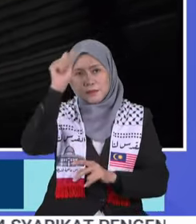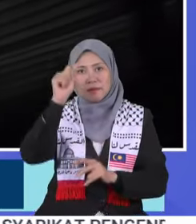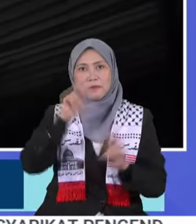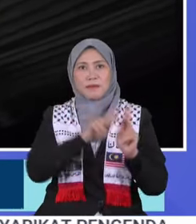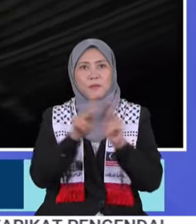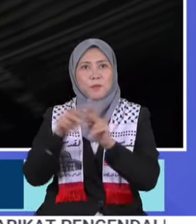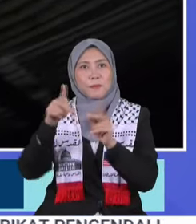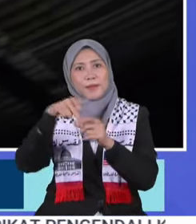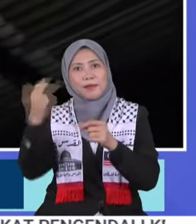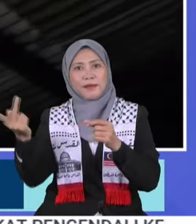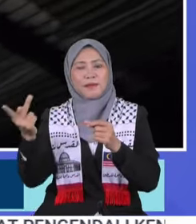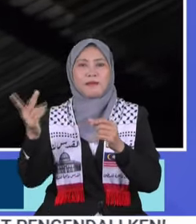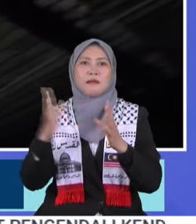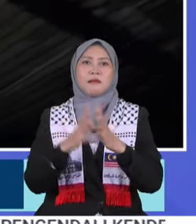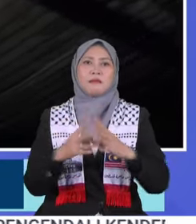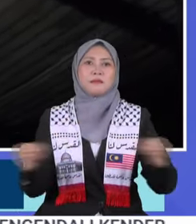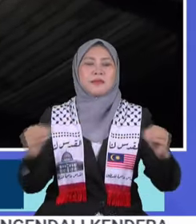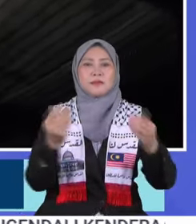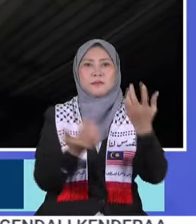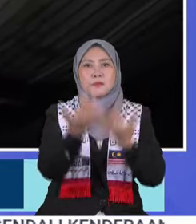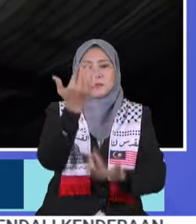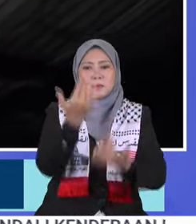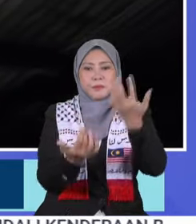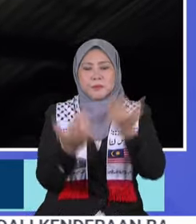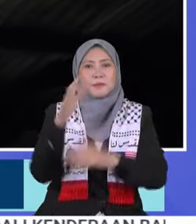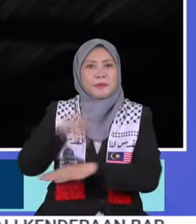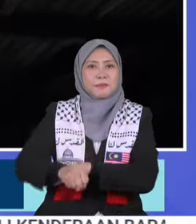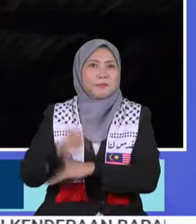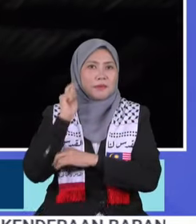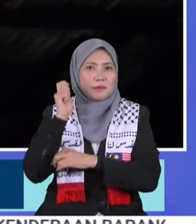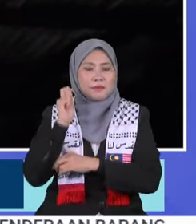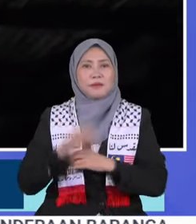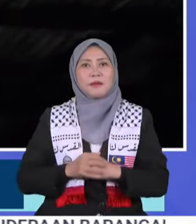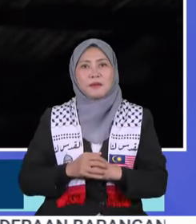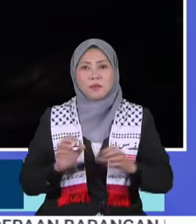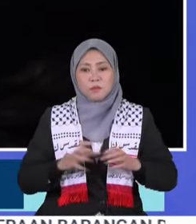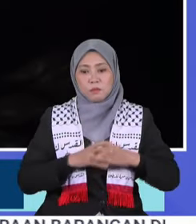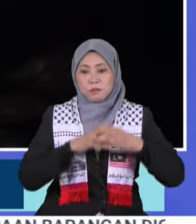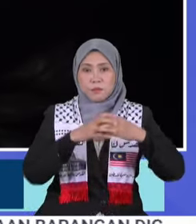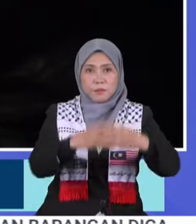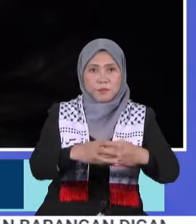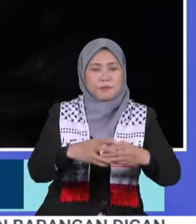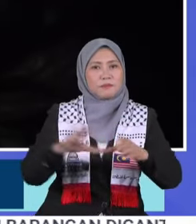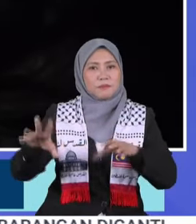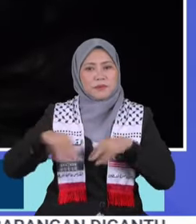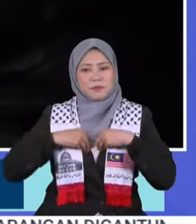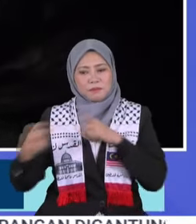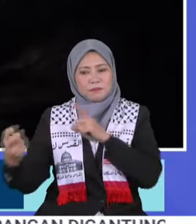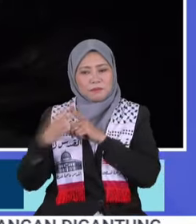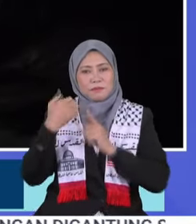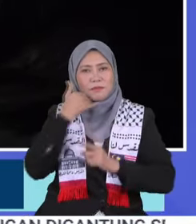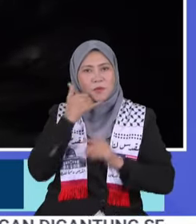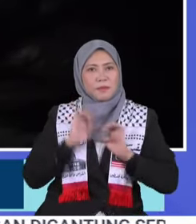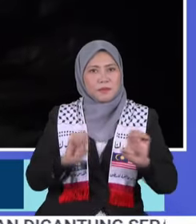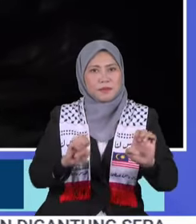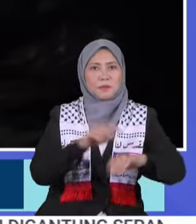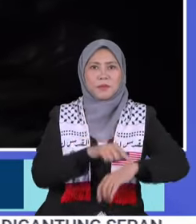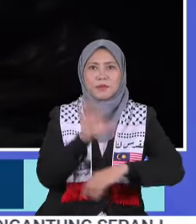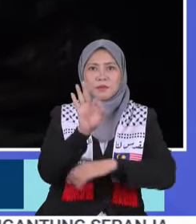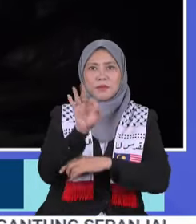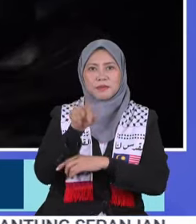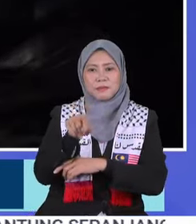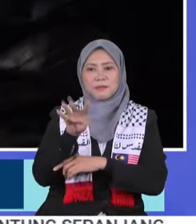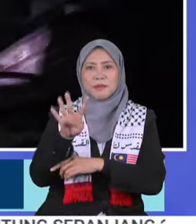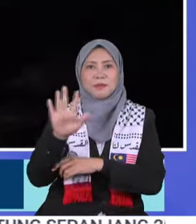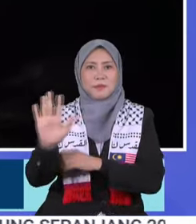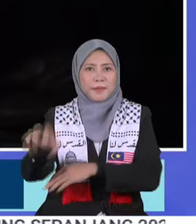Settlement Kampung Pandan musnah dalam kebakaran malam tadi. Pusat Gerakan Operasi Kuala Lumpur menerima panggilan kecemasan kira-kira pukul